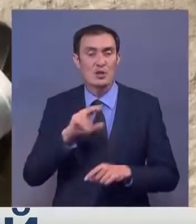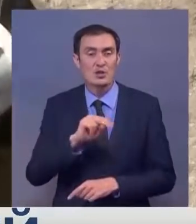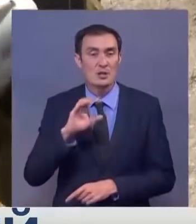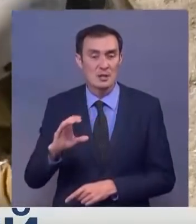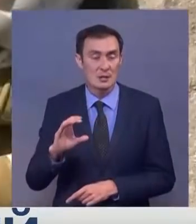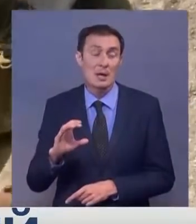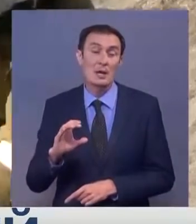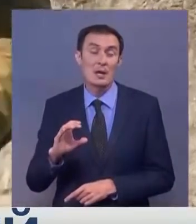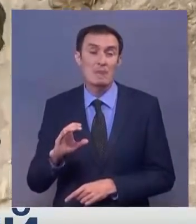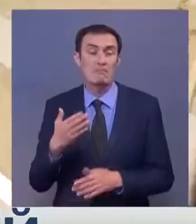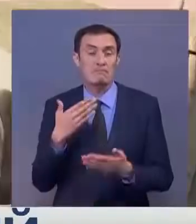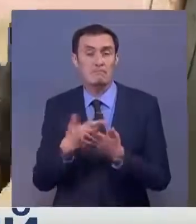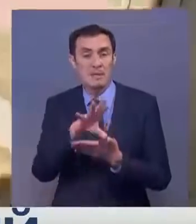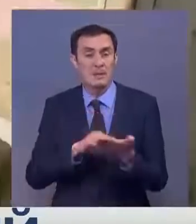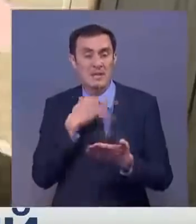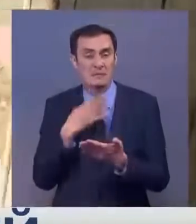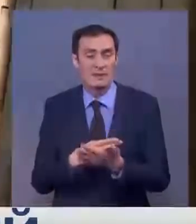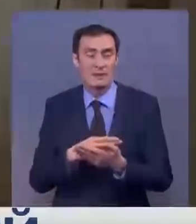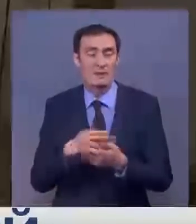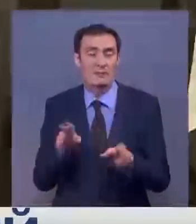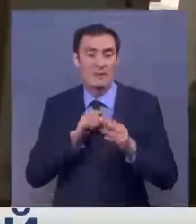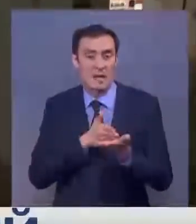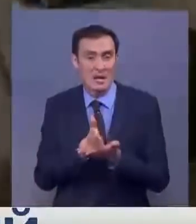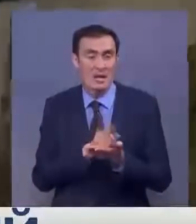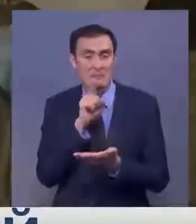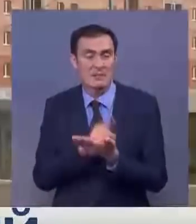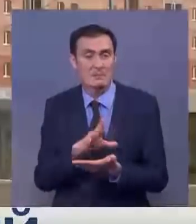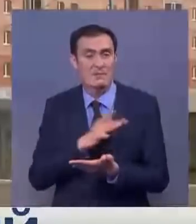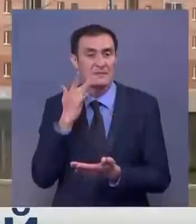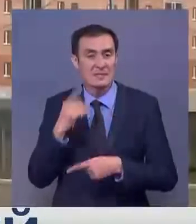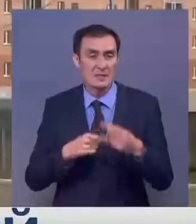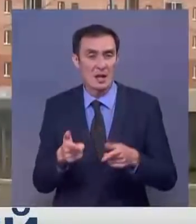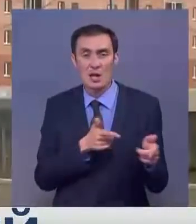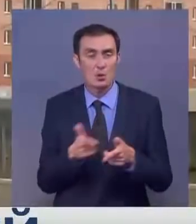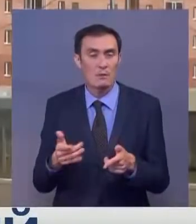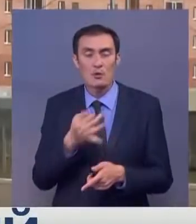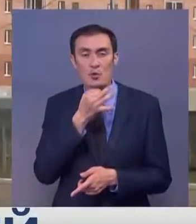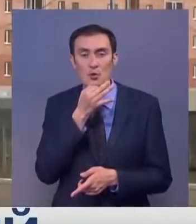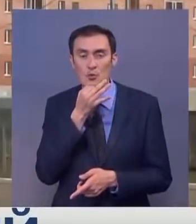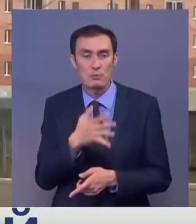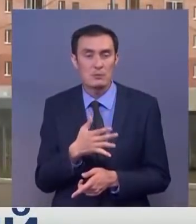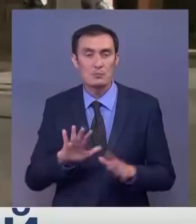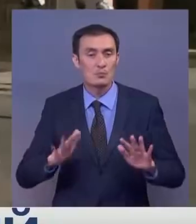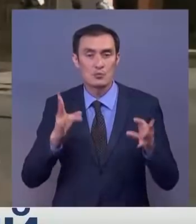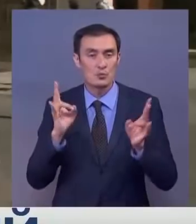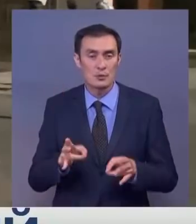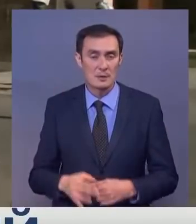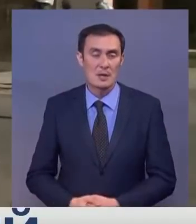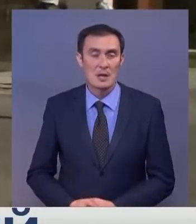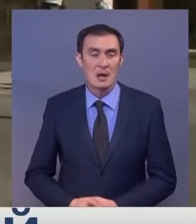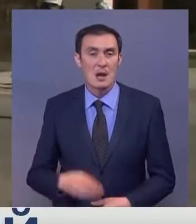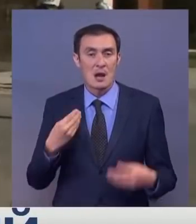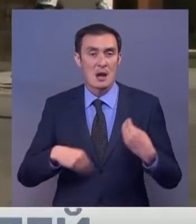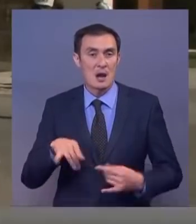чрезвычайным ситуациям. Пример для своих коллег. Профессия обязывает его быть всегда готовым к любым непредвиденным ситуациям. Боевая